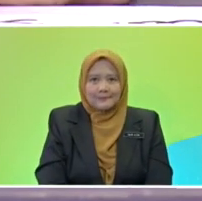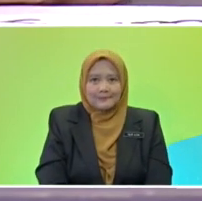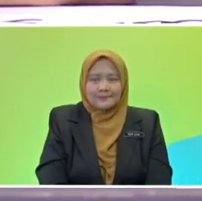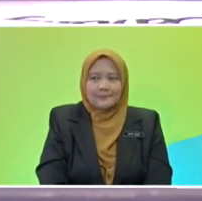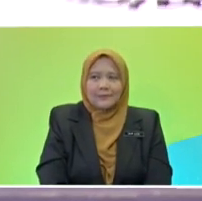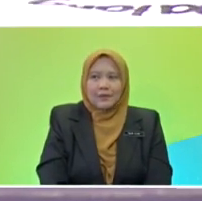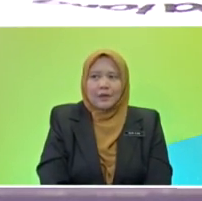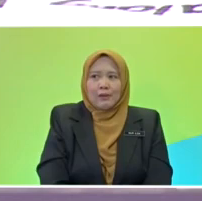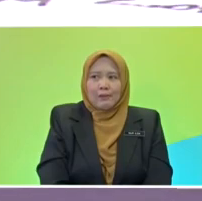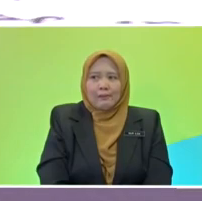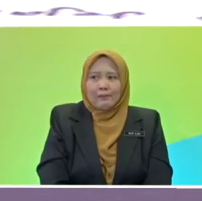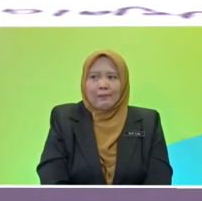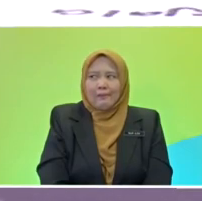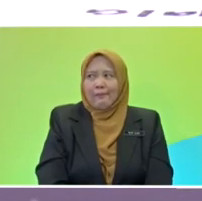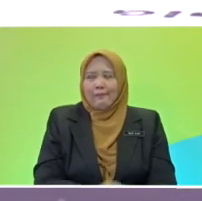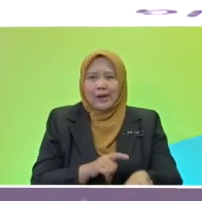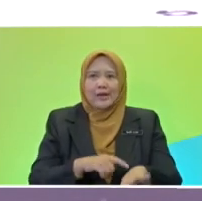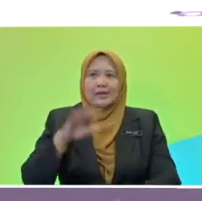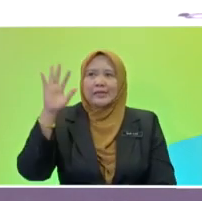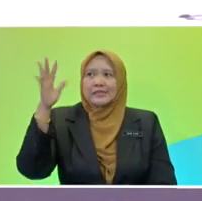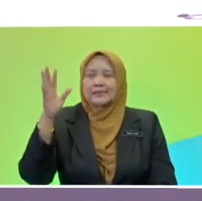masih lagi tinggal lagi